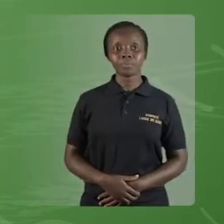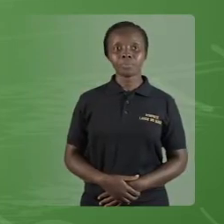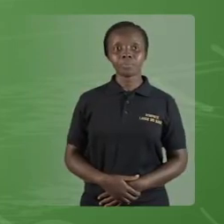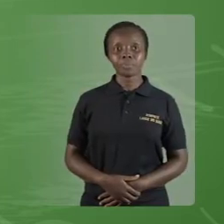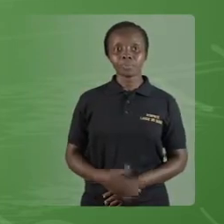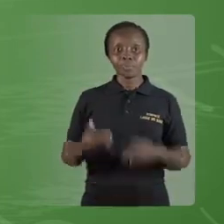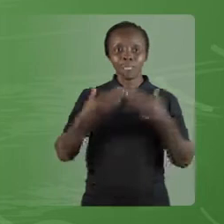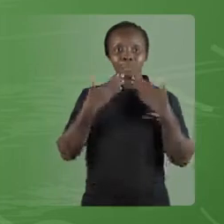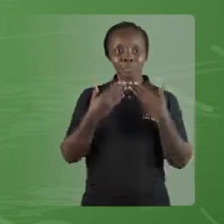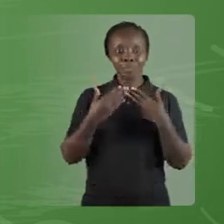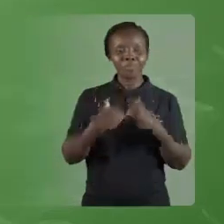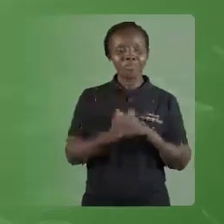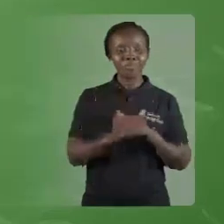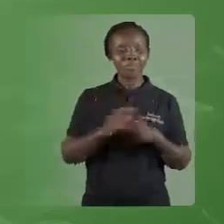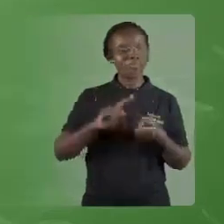Merci, cher collègue Denis.